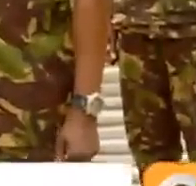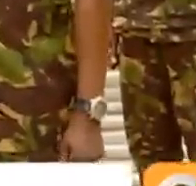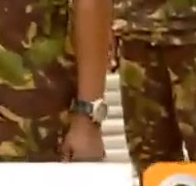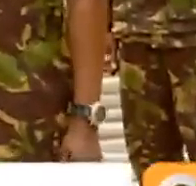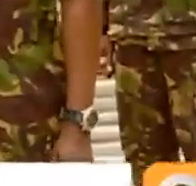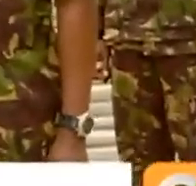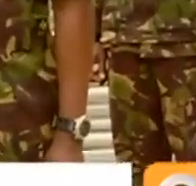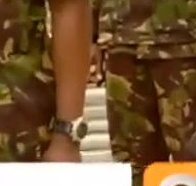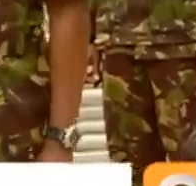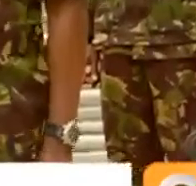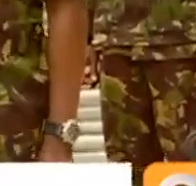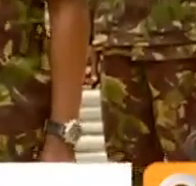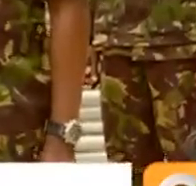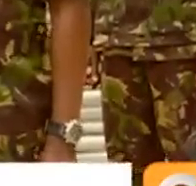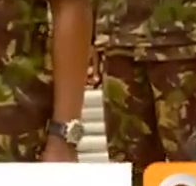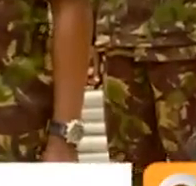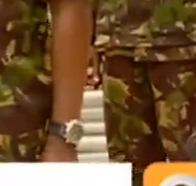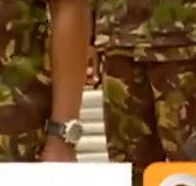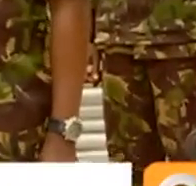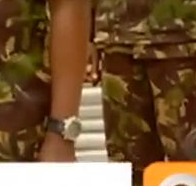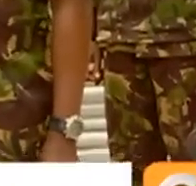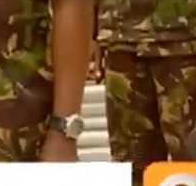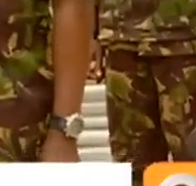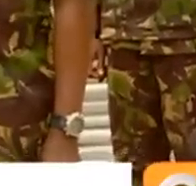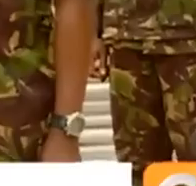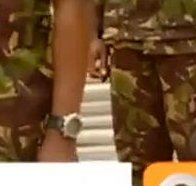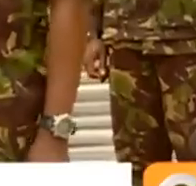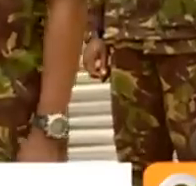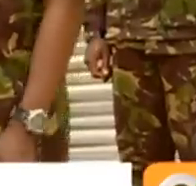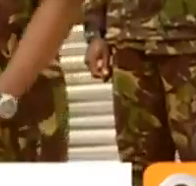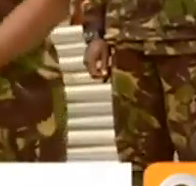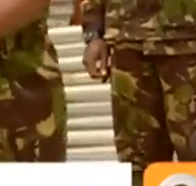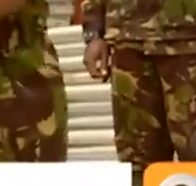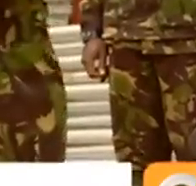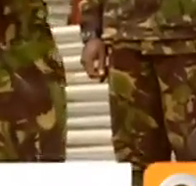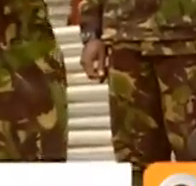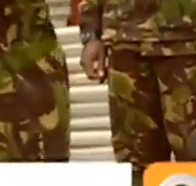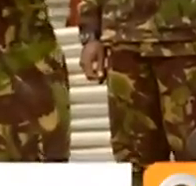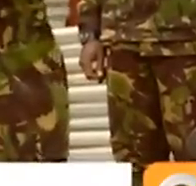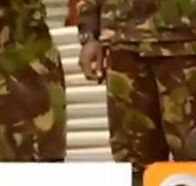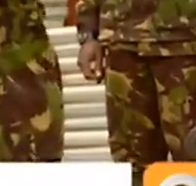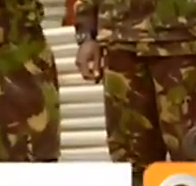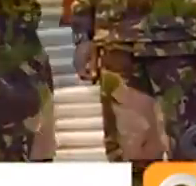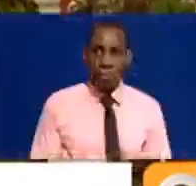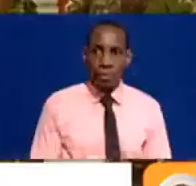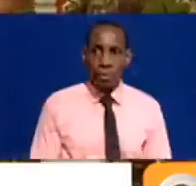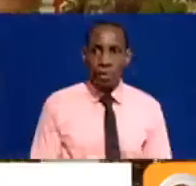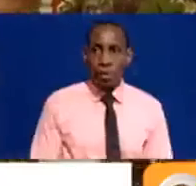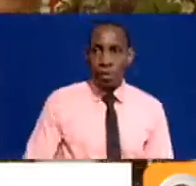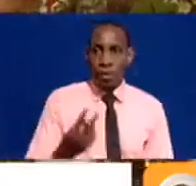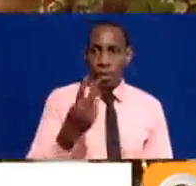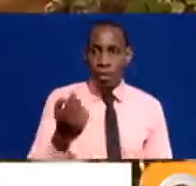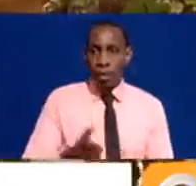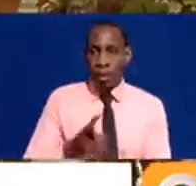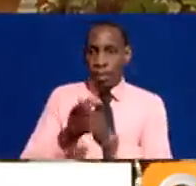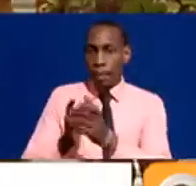pia itaondolewa katika jukwaa kuu na kubadilishwa na ile ya Rais Ruto. Saluti ya hadhi ya juu ya mizinga 21 itapigwa